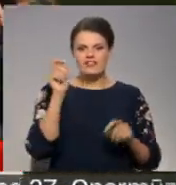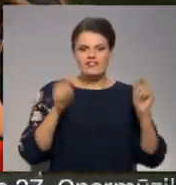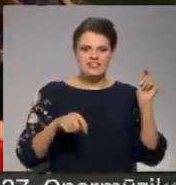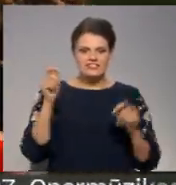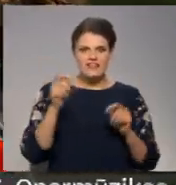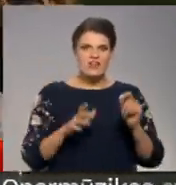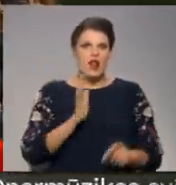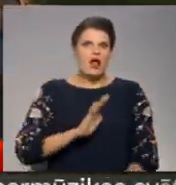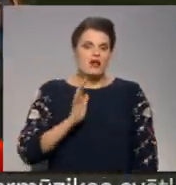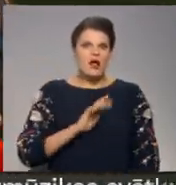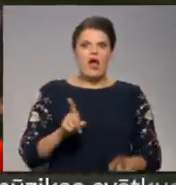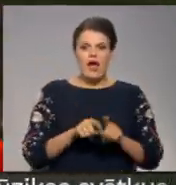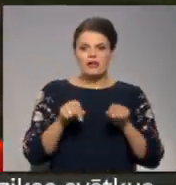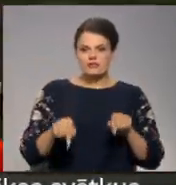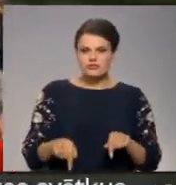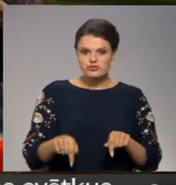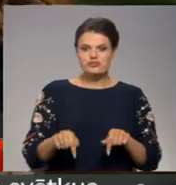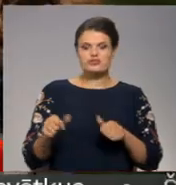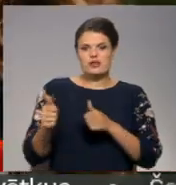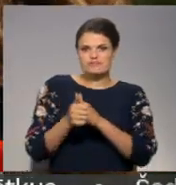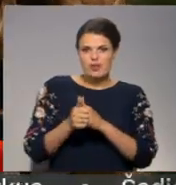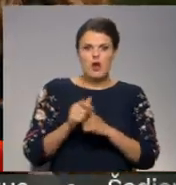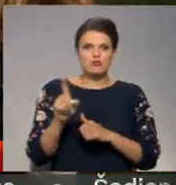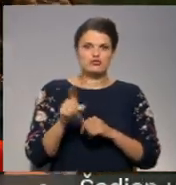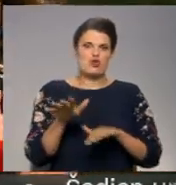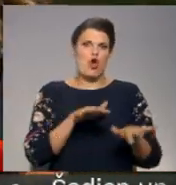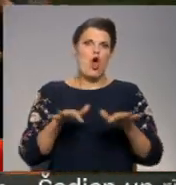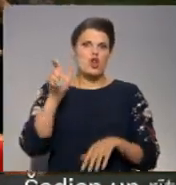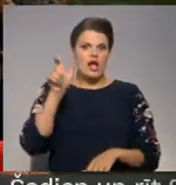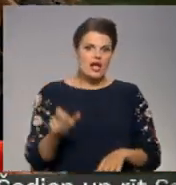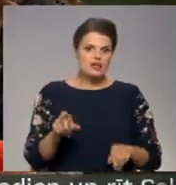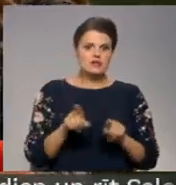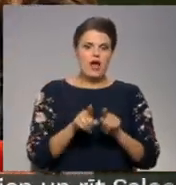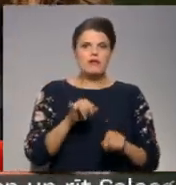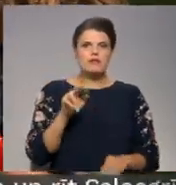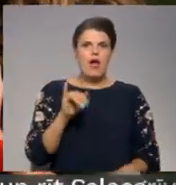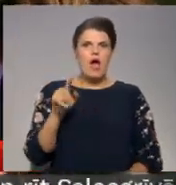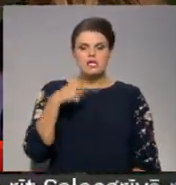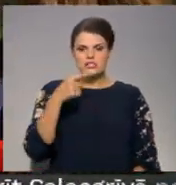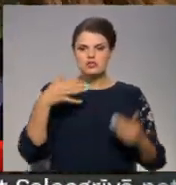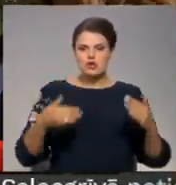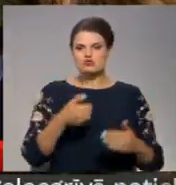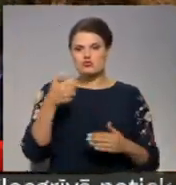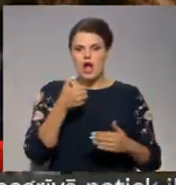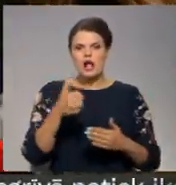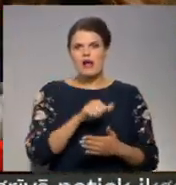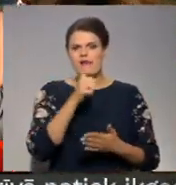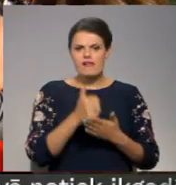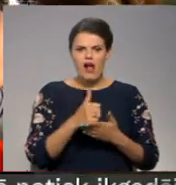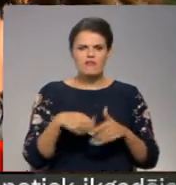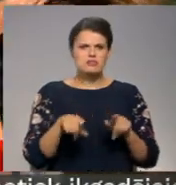festivāla gaidās. Un tepat arī līdz jau tikko pieminētais Ģirds Majors. Jānis arī studijā minēja par to, ka šogad galvenais, es arī